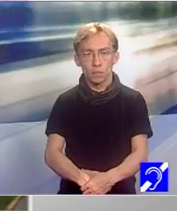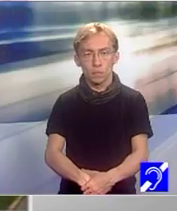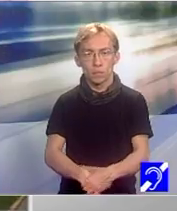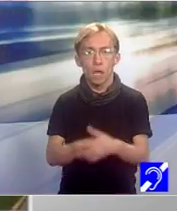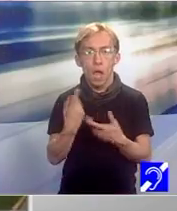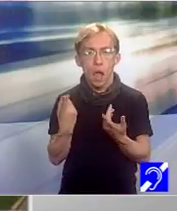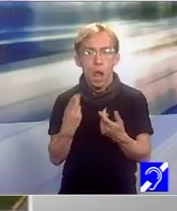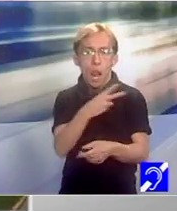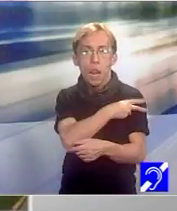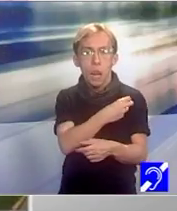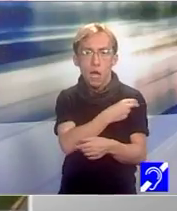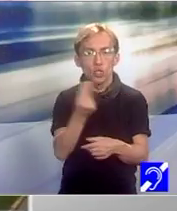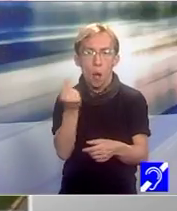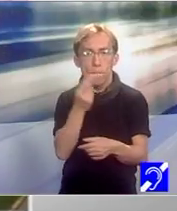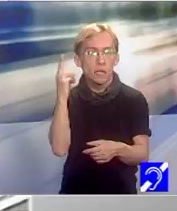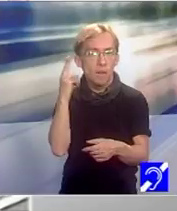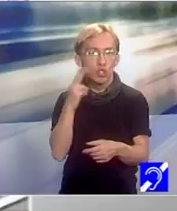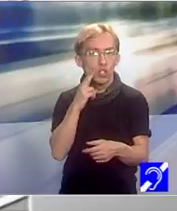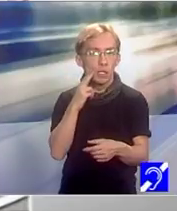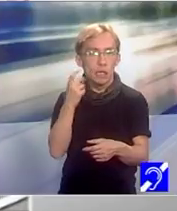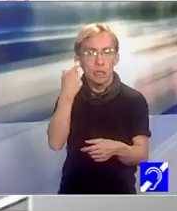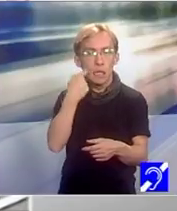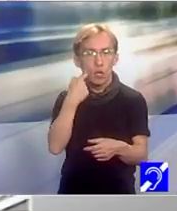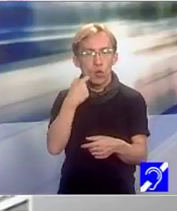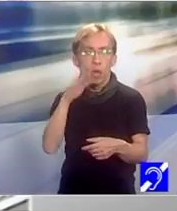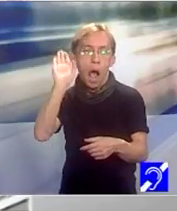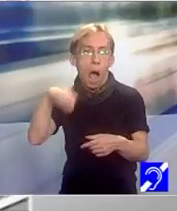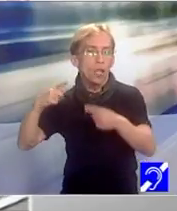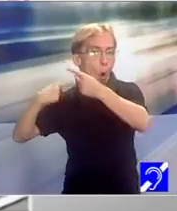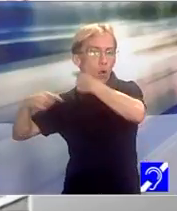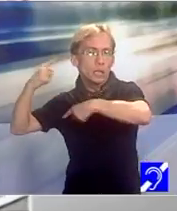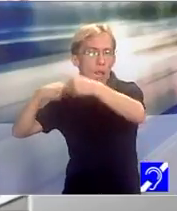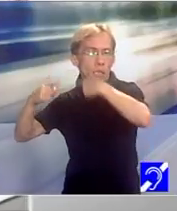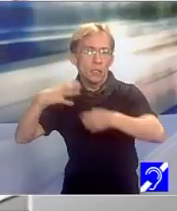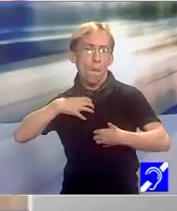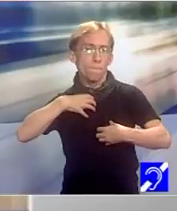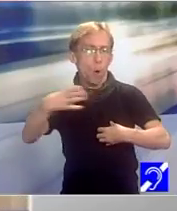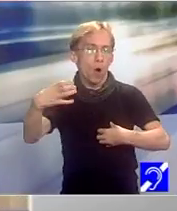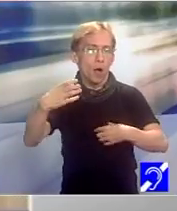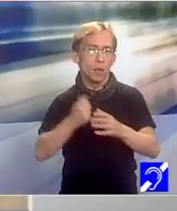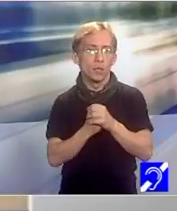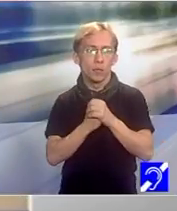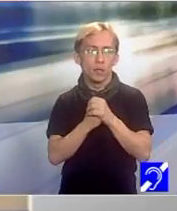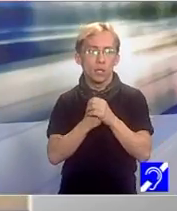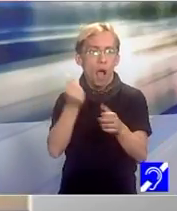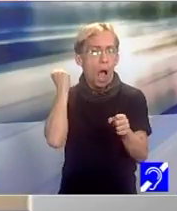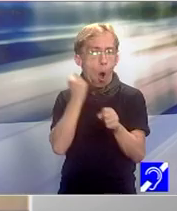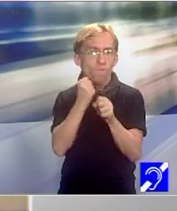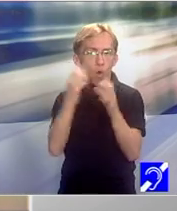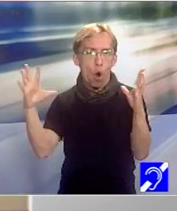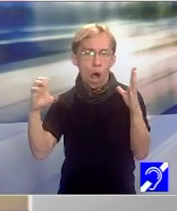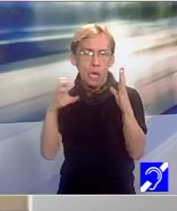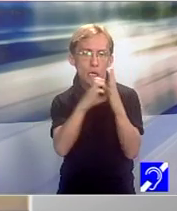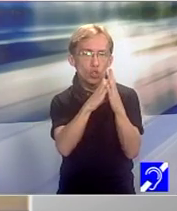Liceul special pentru deficienți de vedere din Cluj-Napoca are o tradiție bogată în sport. Performanțe remarcabile au fost înregistrate la